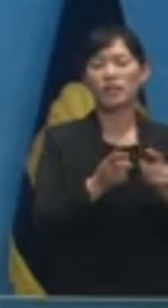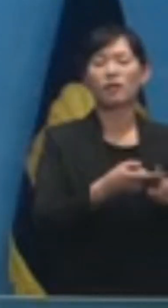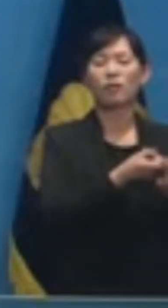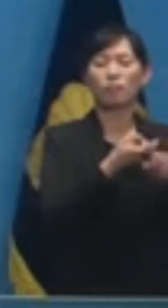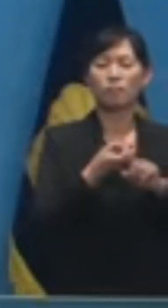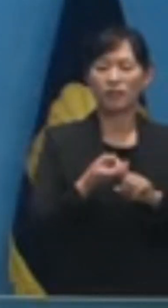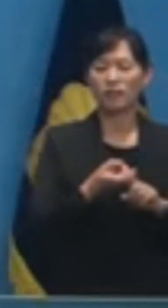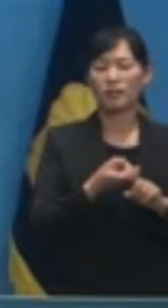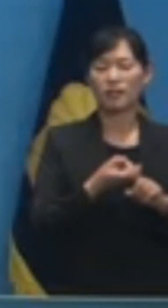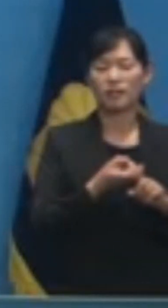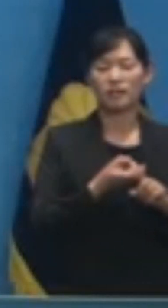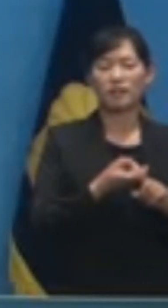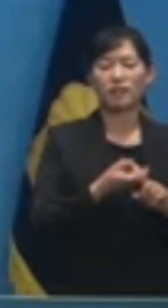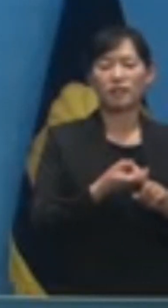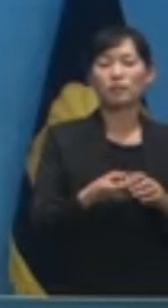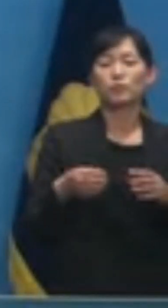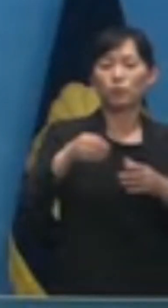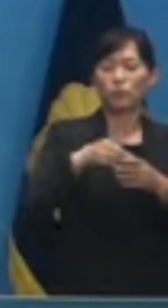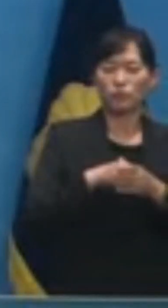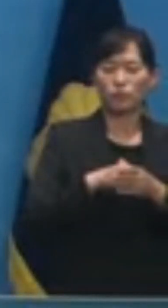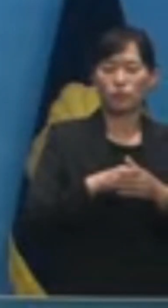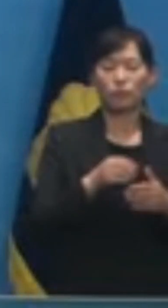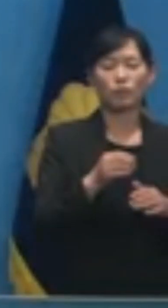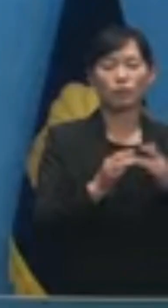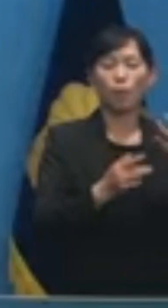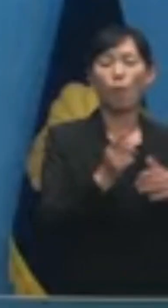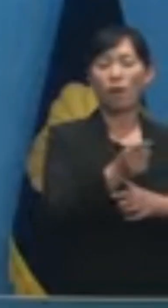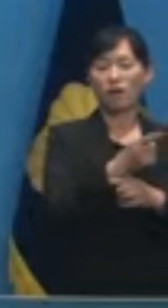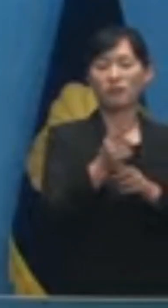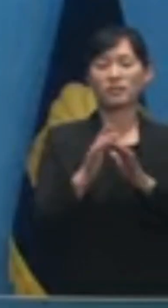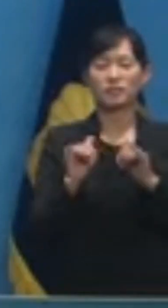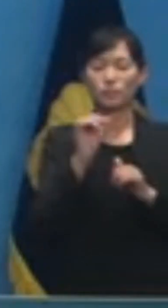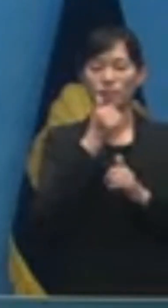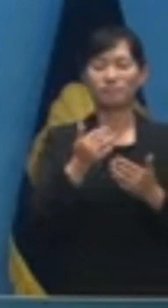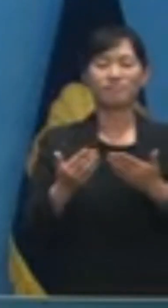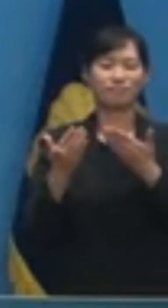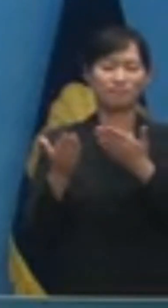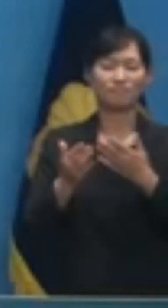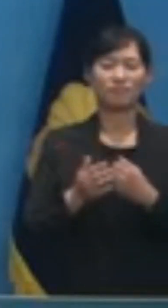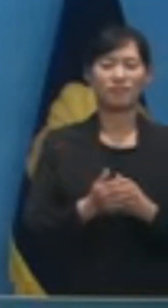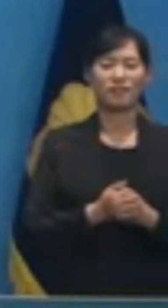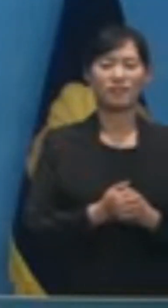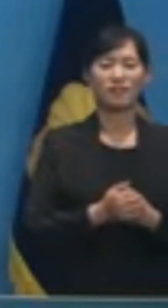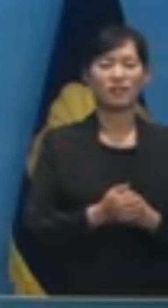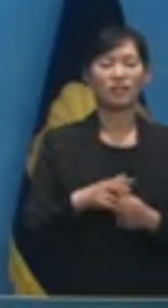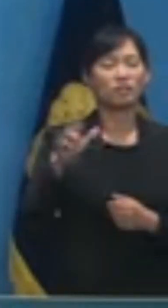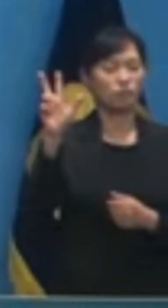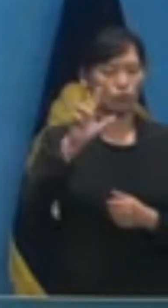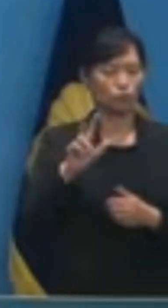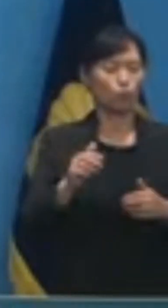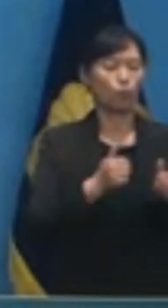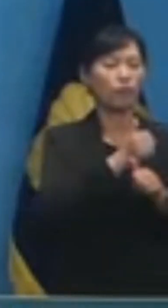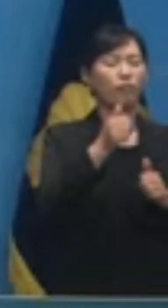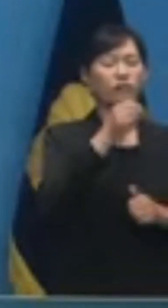노동조합 관계자분들을 한 분씩 소개시켜 드리겠습니다. 먼저 이창섭 소방노조